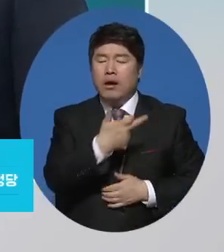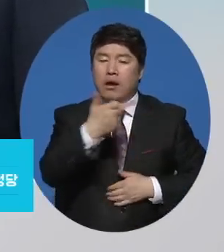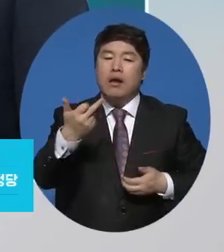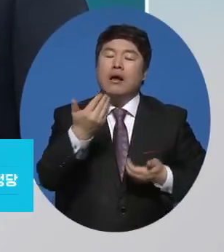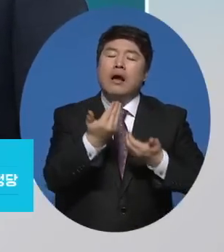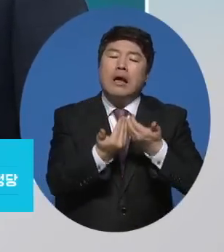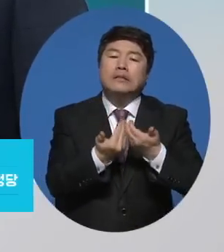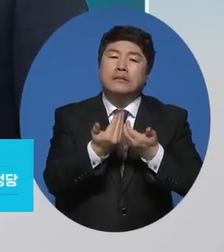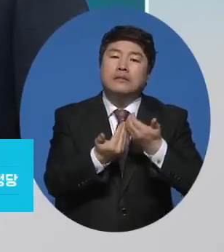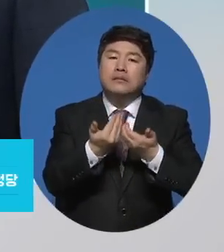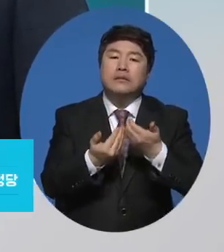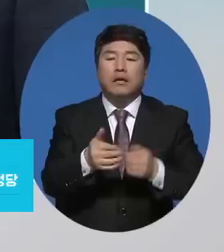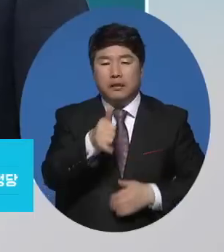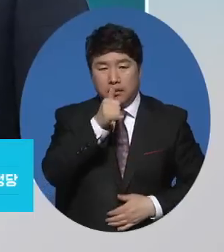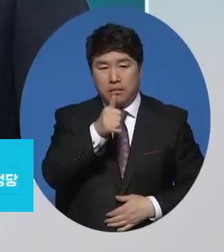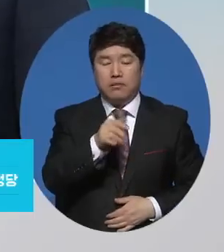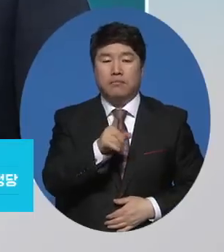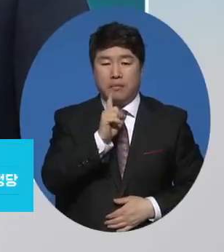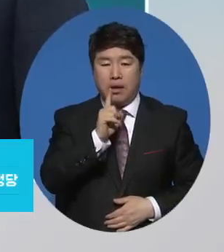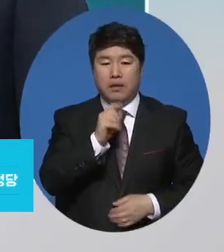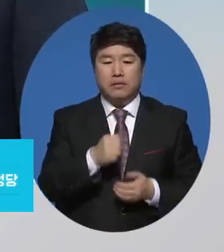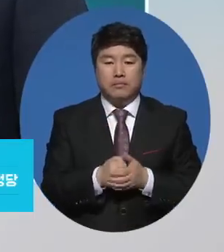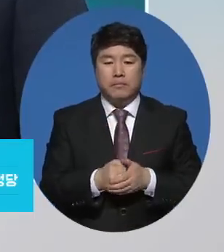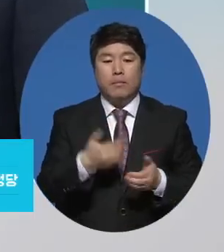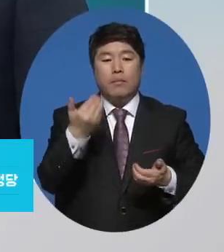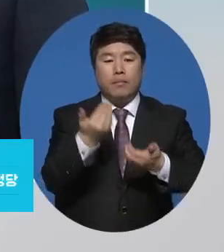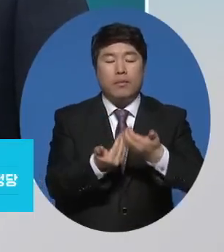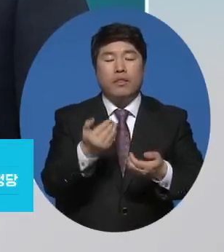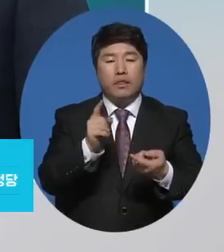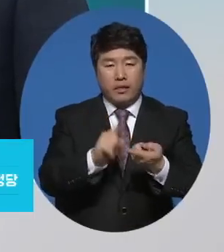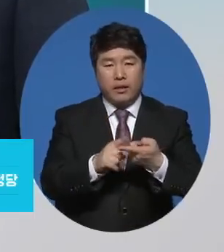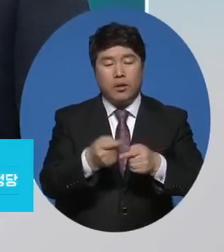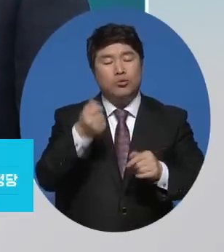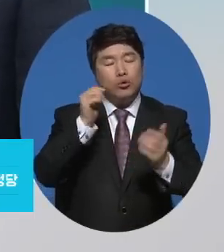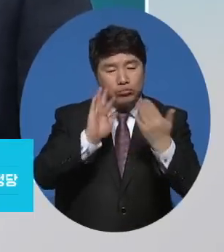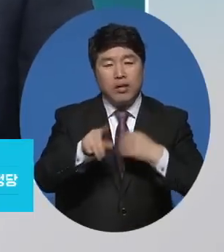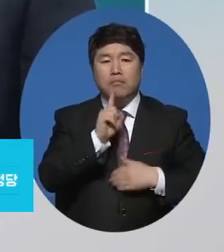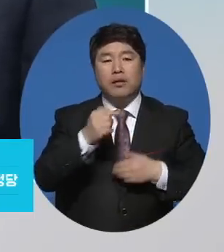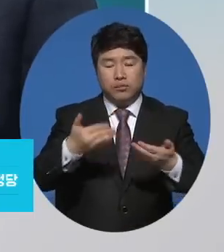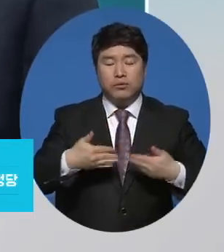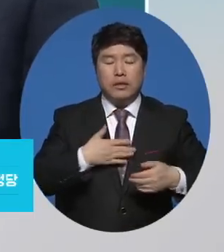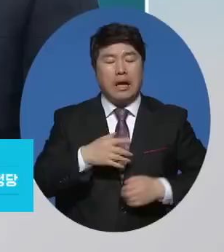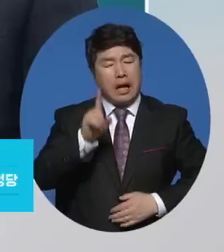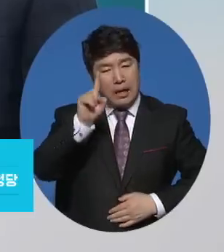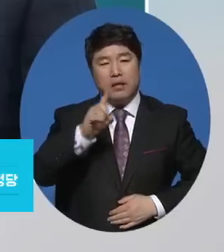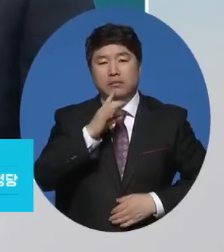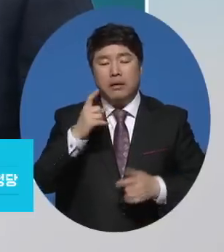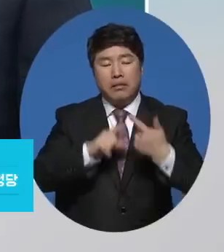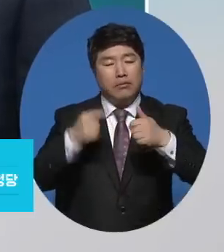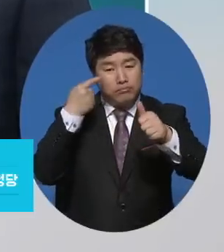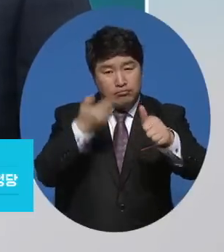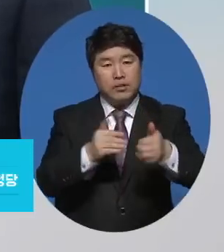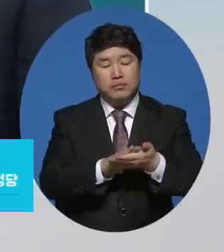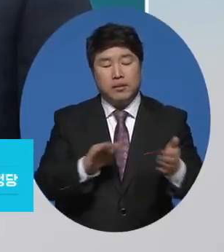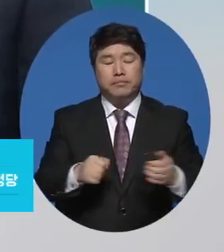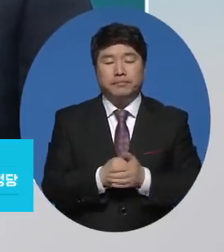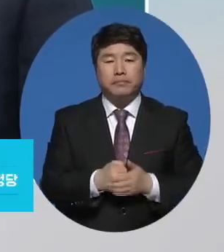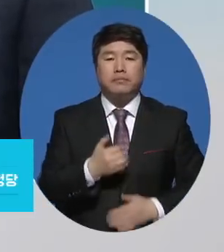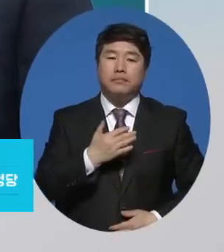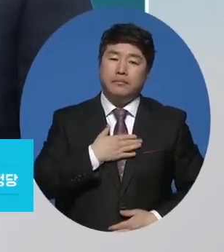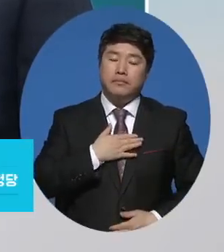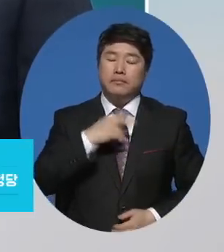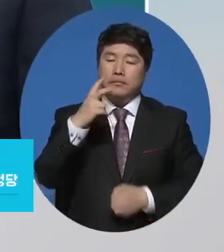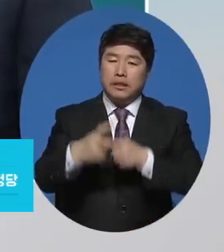갈등이 예 있다는 것은 등이 됐어 제가 좀 말씀드리 예고 있따 말씀드려 주시고요 제가 한 가지만 또 묻겠습니다 어 저는